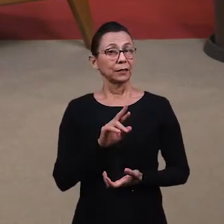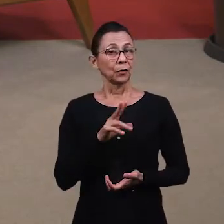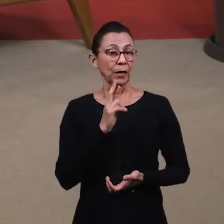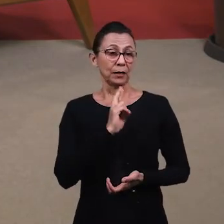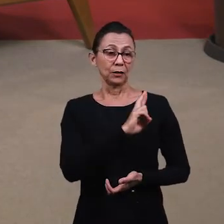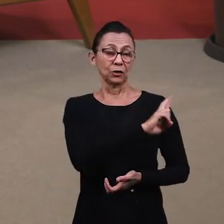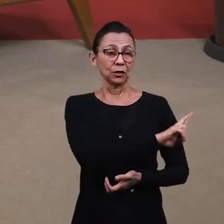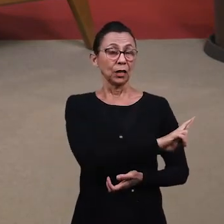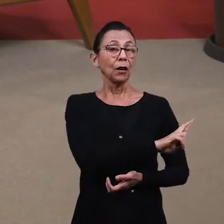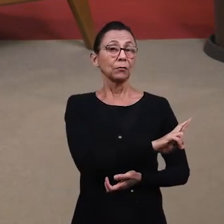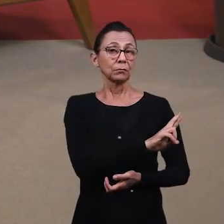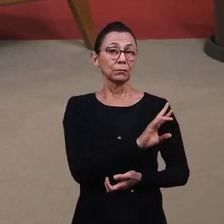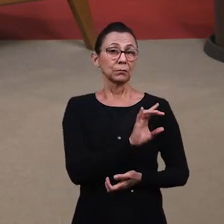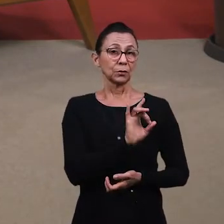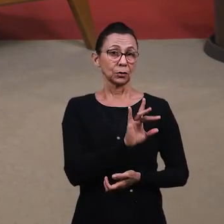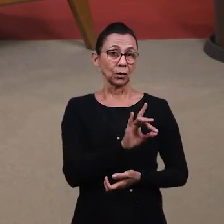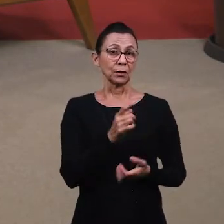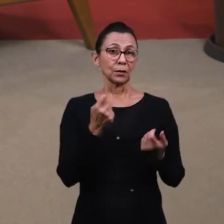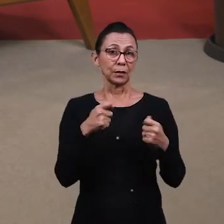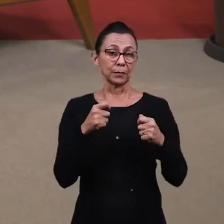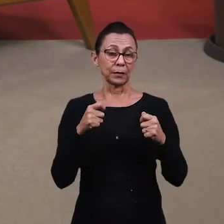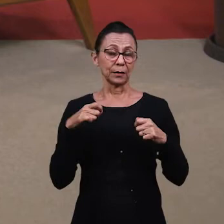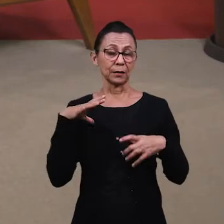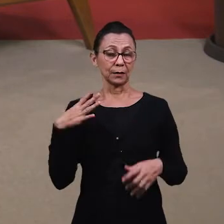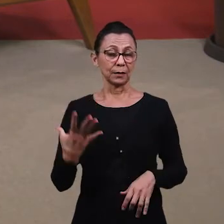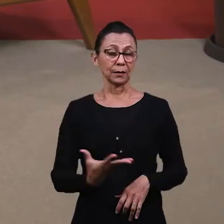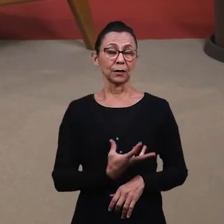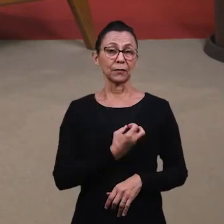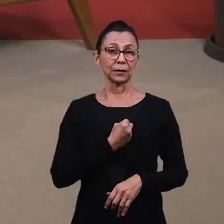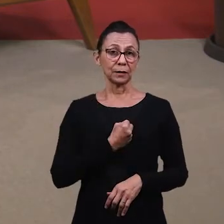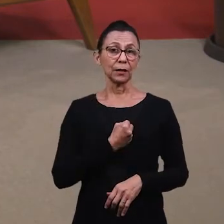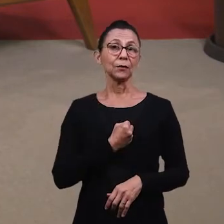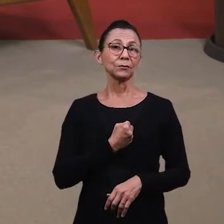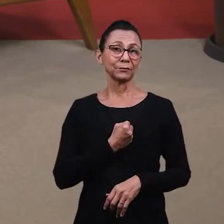pas d'avoir une religion, mais nécessaire d'avoir les habits du salut.